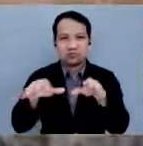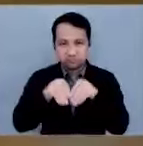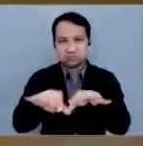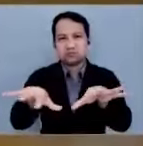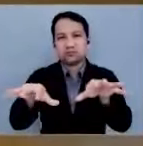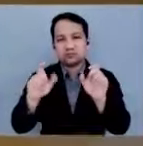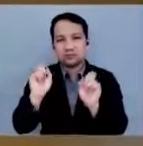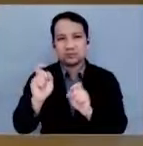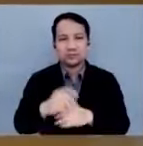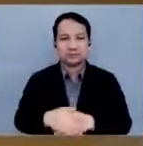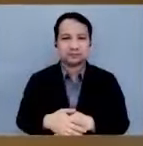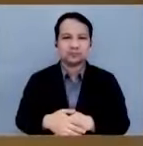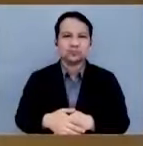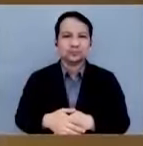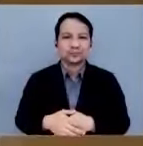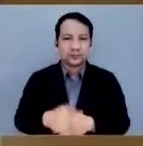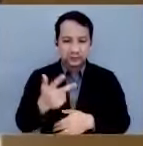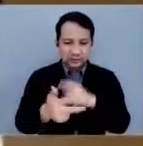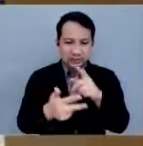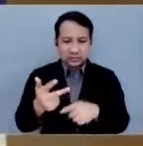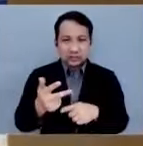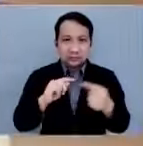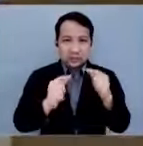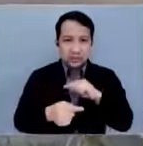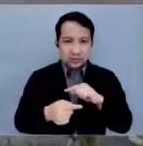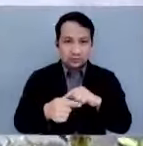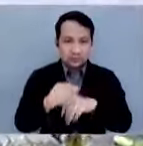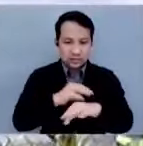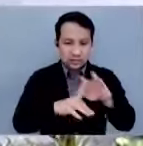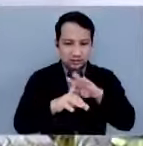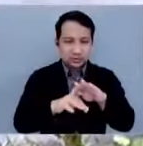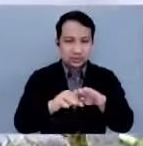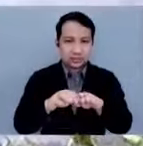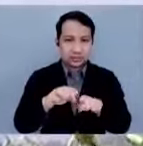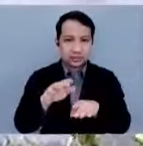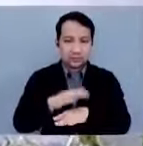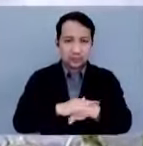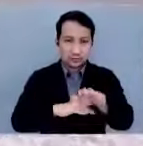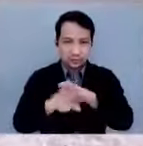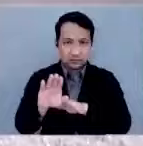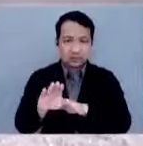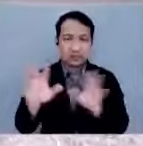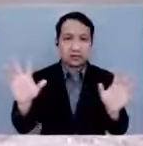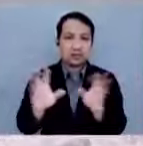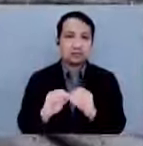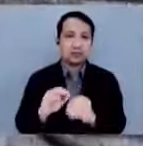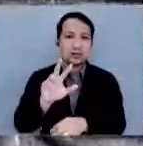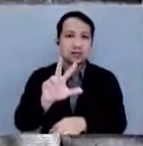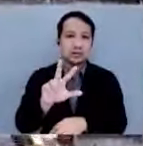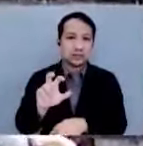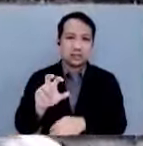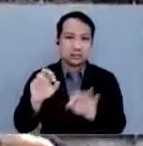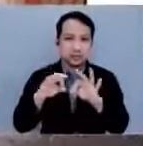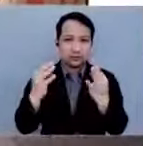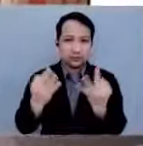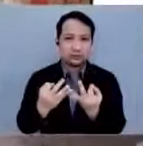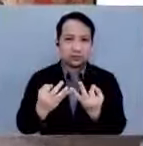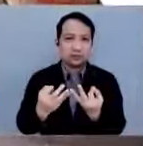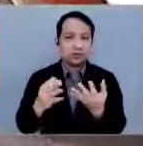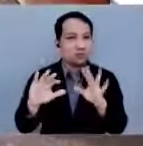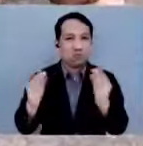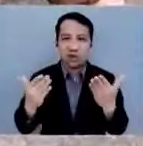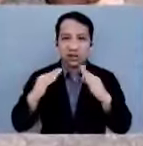nasugatan sa paa at kamay. Wala namang nasawi mula sa sunog. Aabot sa 300 pamilya ang walang tirahan ngayon